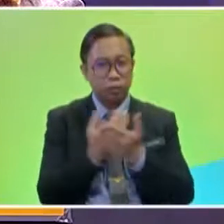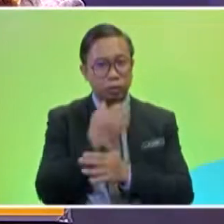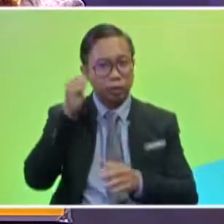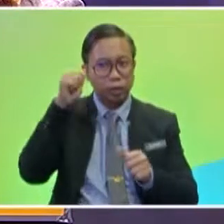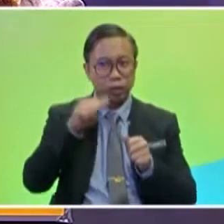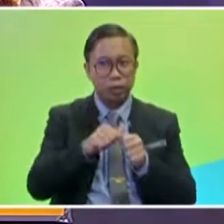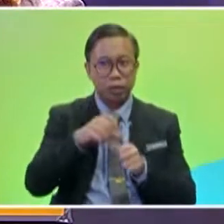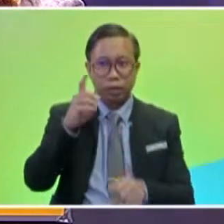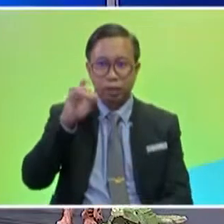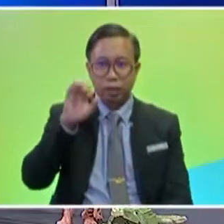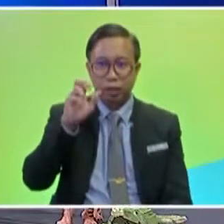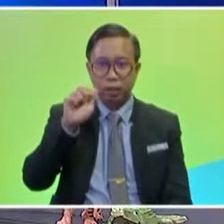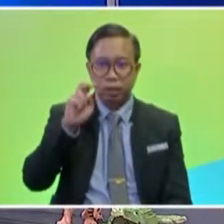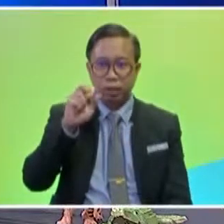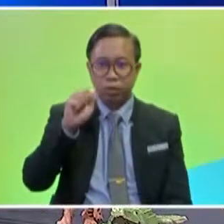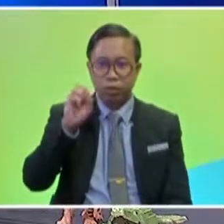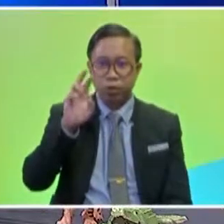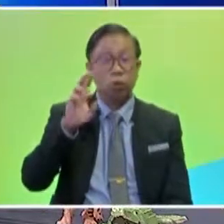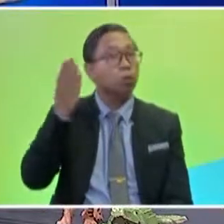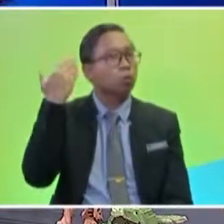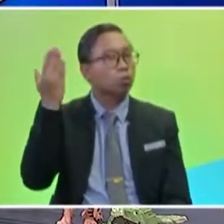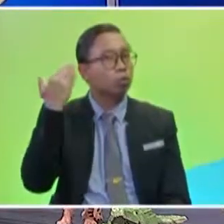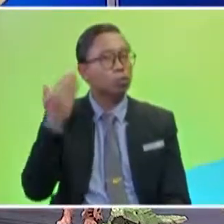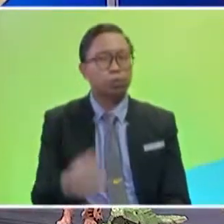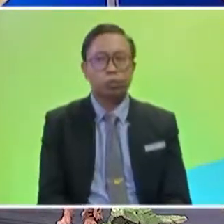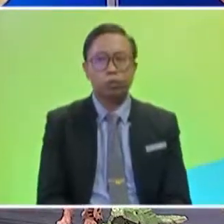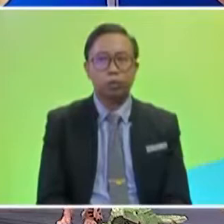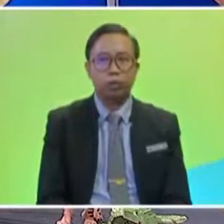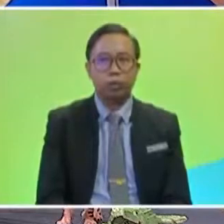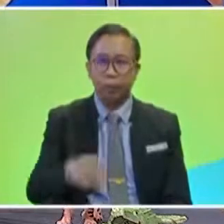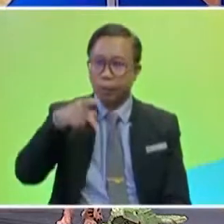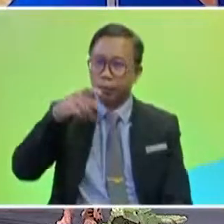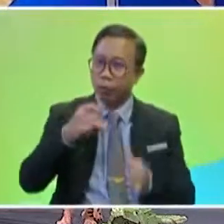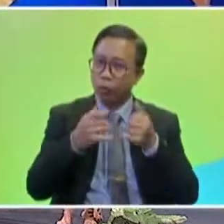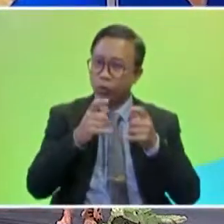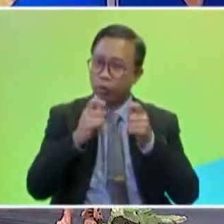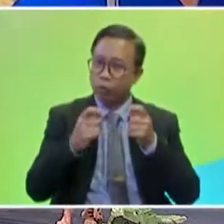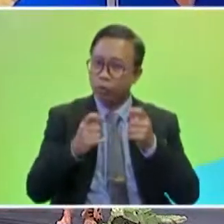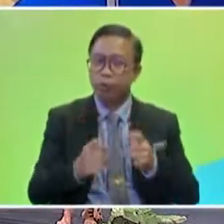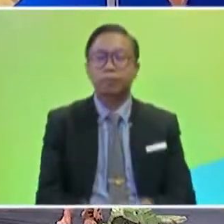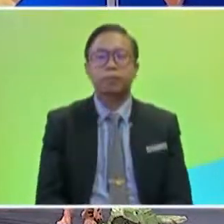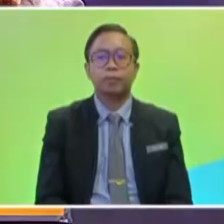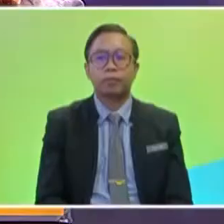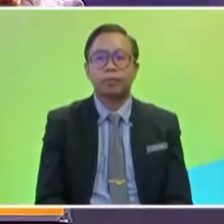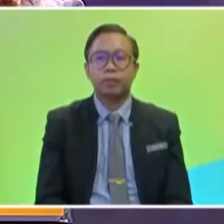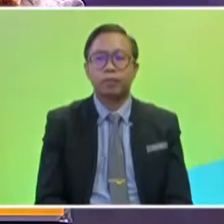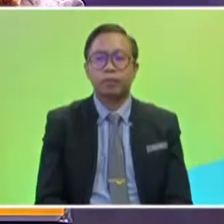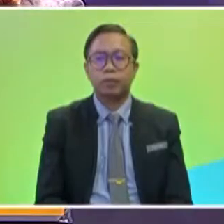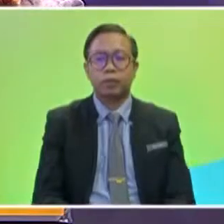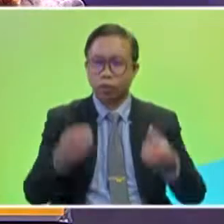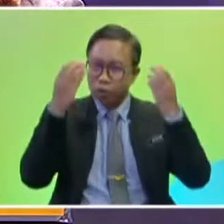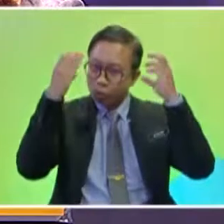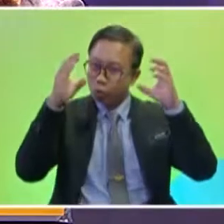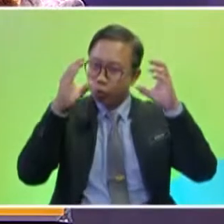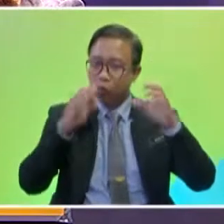rupa dinastu adalah ulang kita ada di sini patung yang kecil sekali lebih baik Ichigo